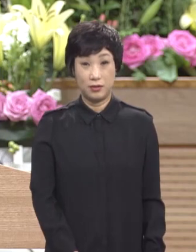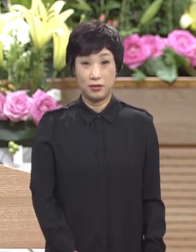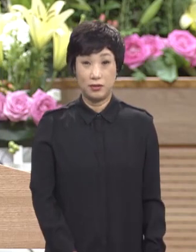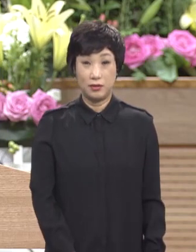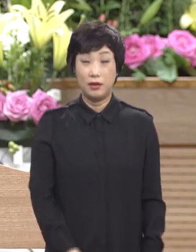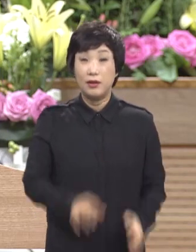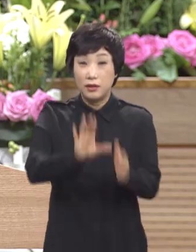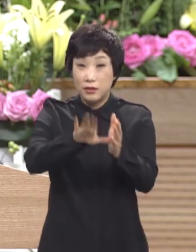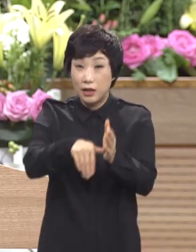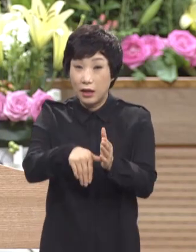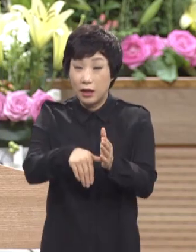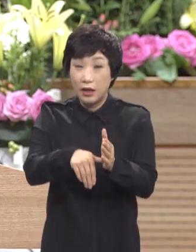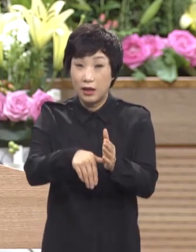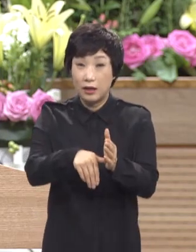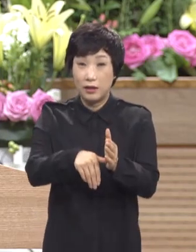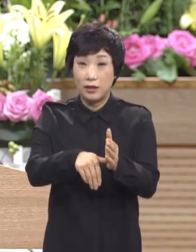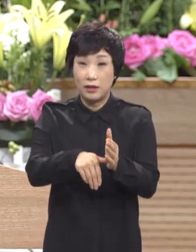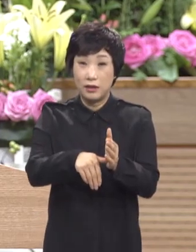그때